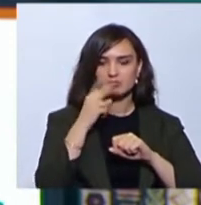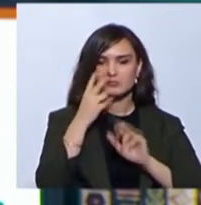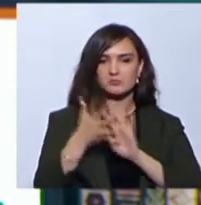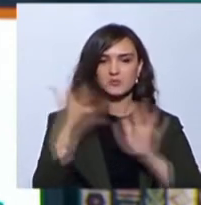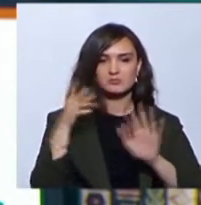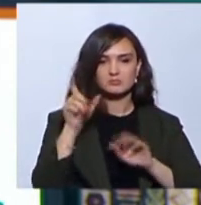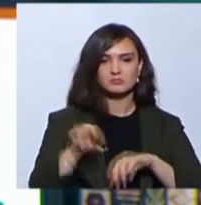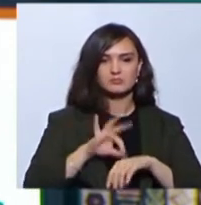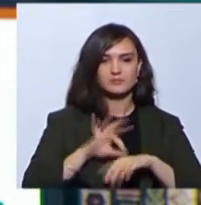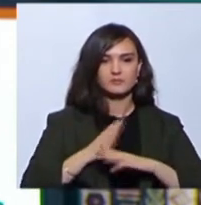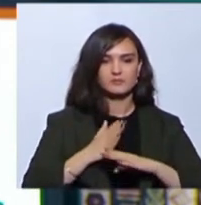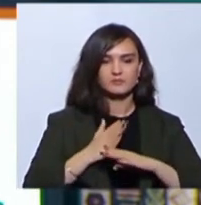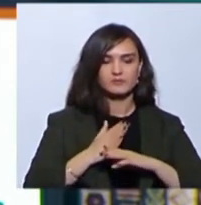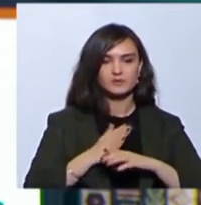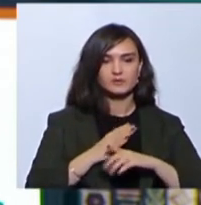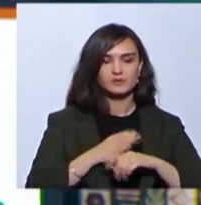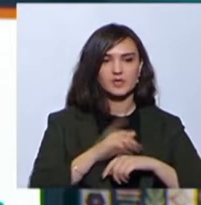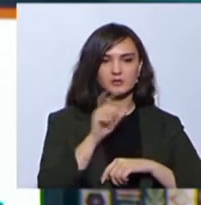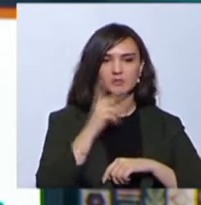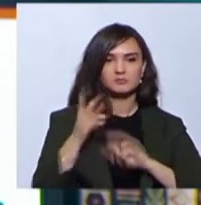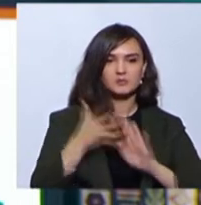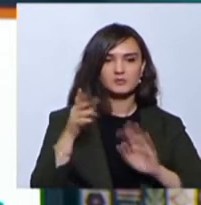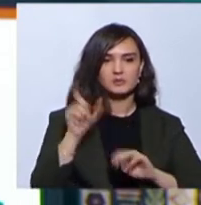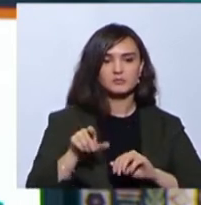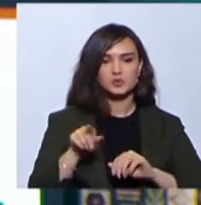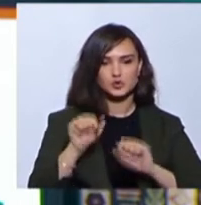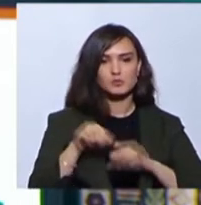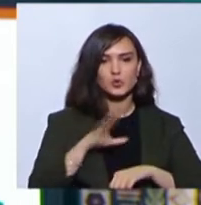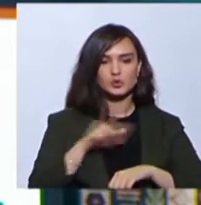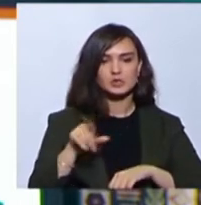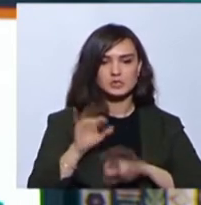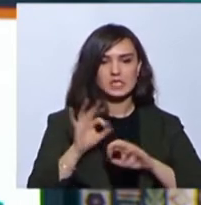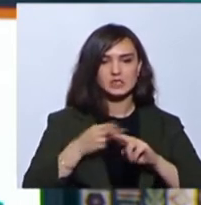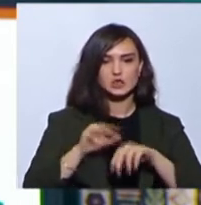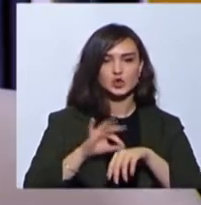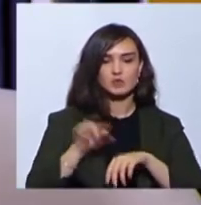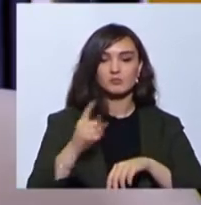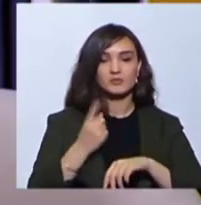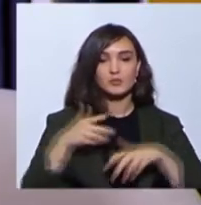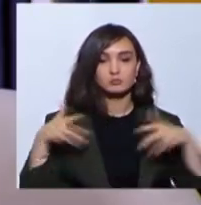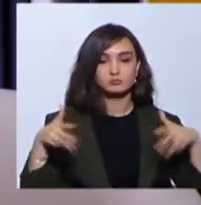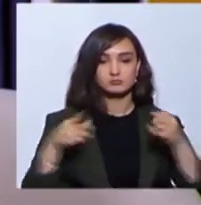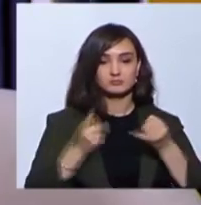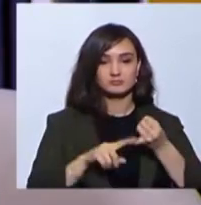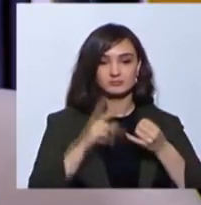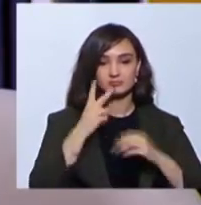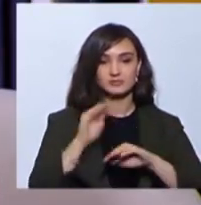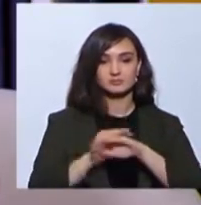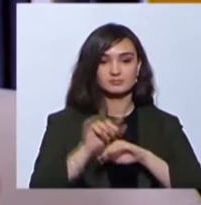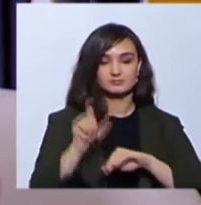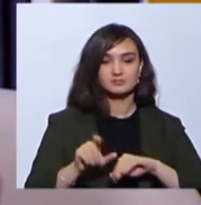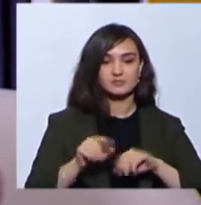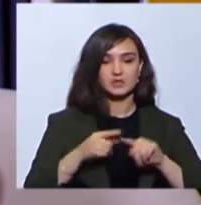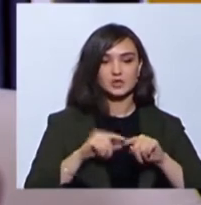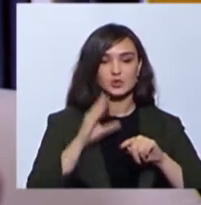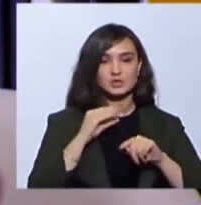მიხვდება გაუთვითნობიერებელი ადამიანის, რომ დიახ, ამ ადამიანს შეიძლება ჰქონდეს სწორედ ეს სინდრომი. პირველი ეს არის სიმსუქნე. სიმსუქნე,